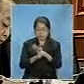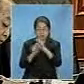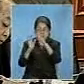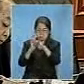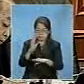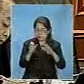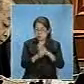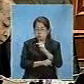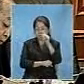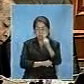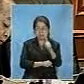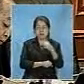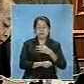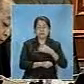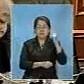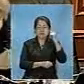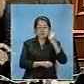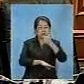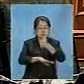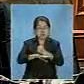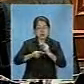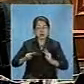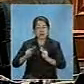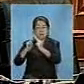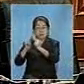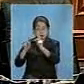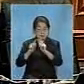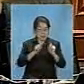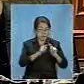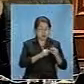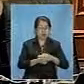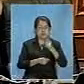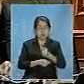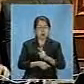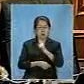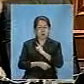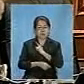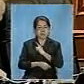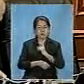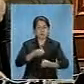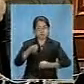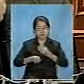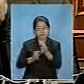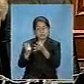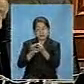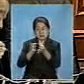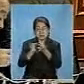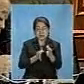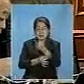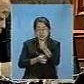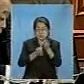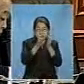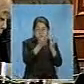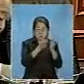มแน่ใจว่ารัฐมนตรีทุกกระทรวงที่เกี่ยวข้องสามารถชี้แจงในประเด็นที่ท่านสมาชิกให้ความสนใจ